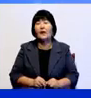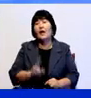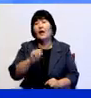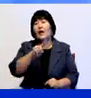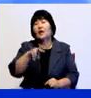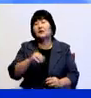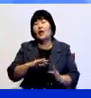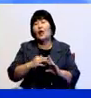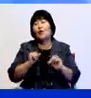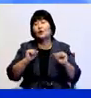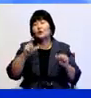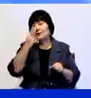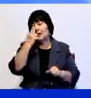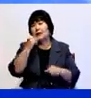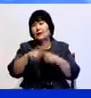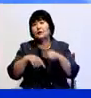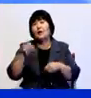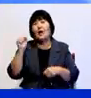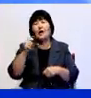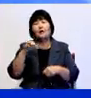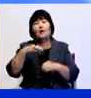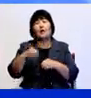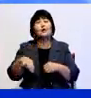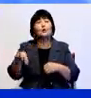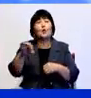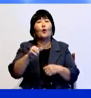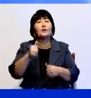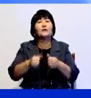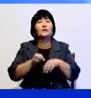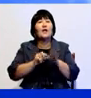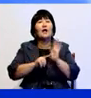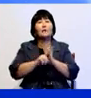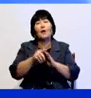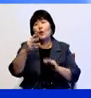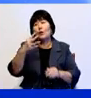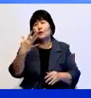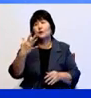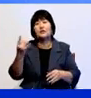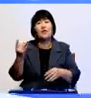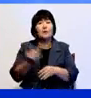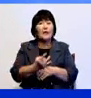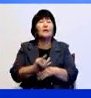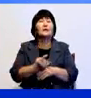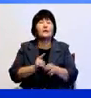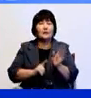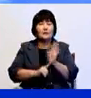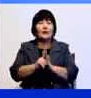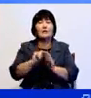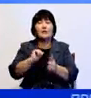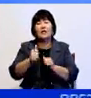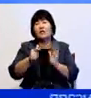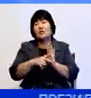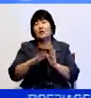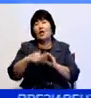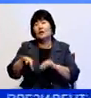Қазалауданда ауыл спортшыларының дәстүрлі алтын күз облыстық спартакиадасы бастау алды. Биыл 35-ші мәрте жалауын желбіреткен сайыста жеті